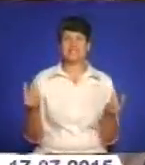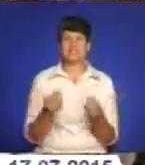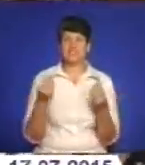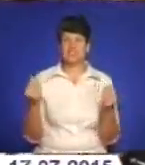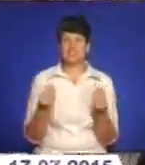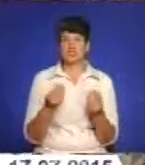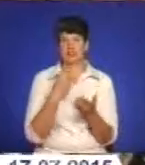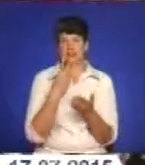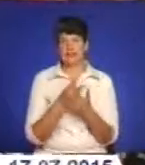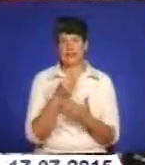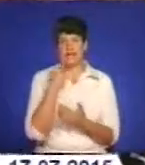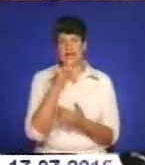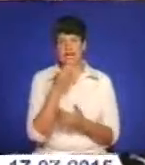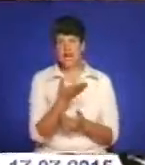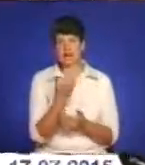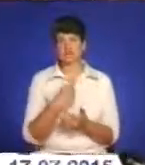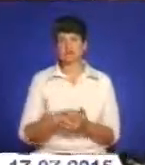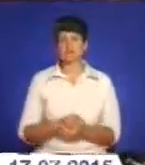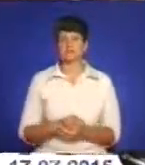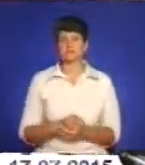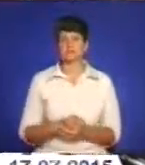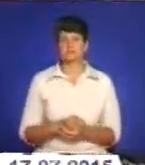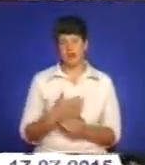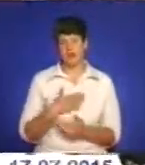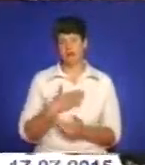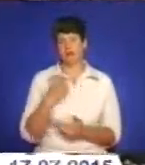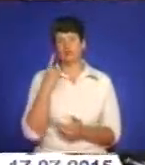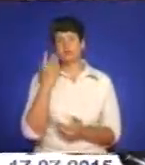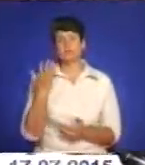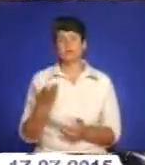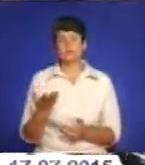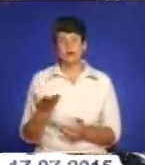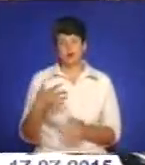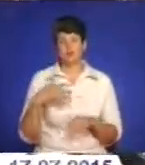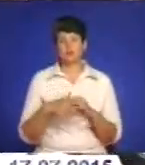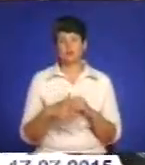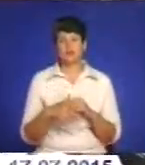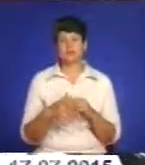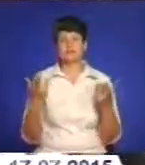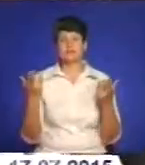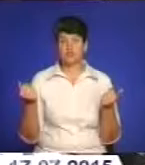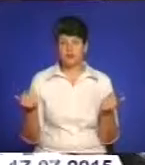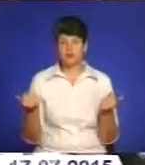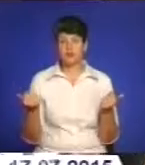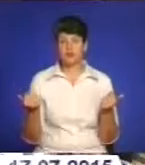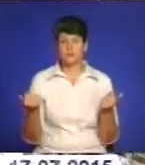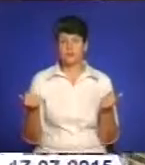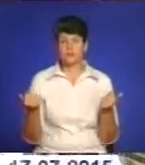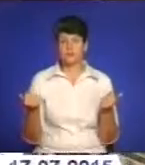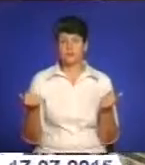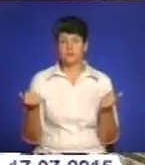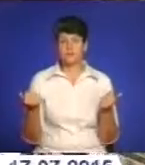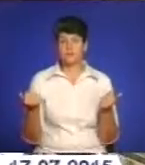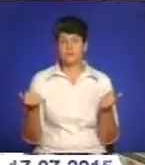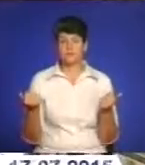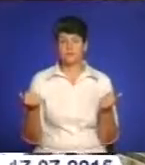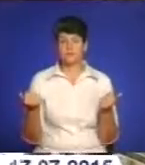виглядає краще. Отака ситуація, як на мене. Розумієте? Але, звісно, що,